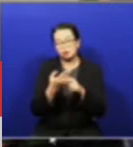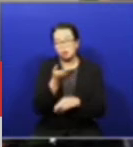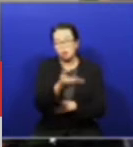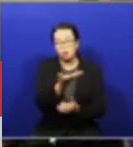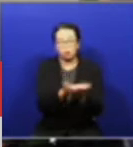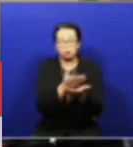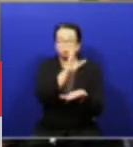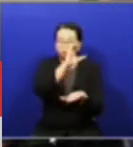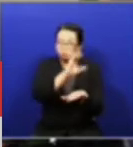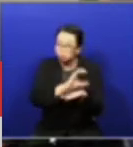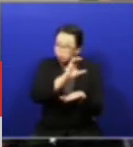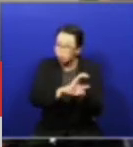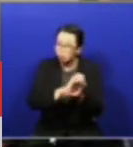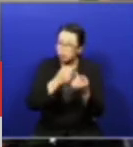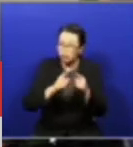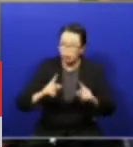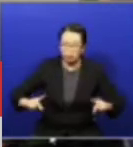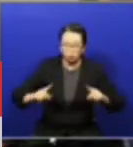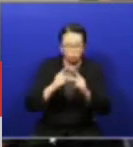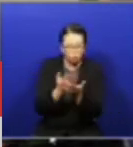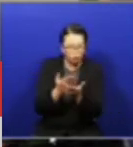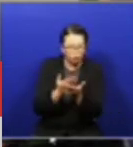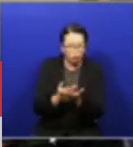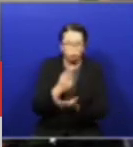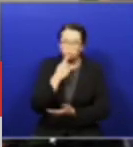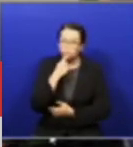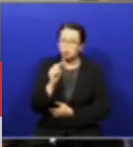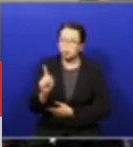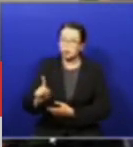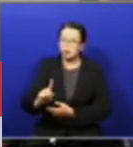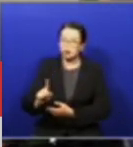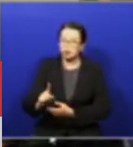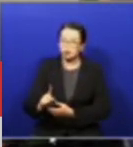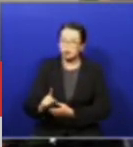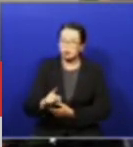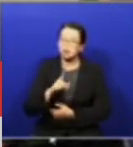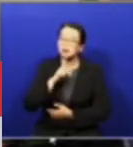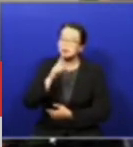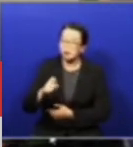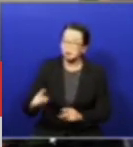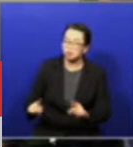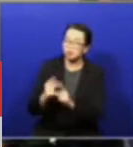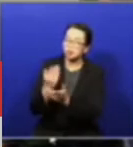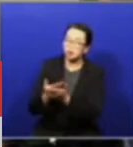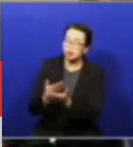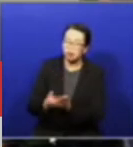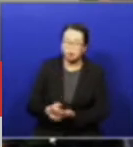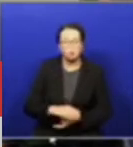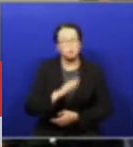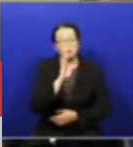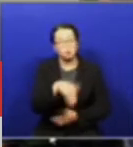ครับกระทรวงการคลังตอบว่ายังไงรู้ไหมครับอ้าวคุณจิรายุ